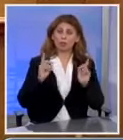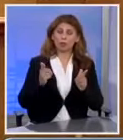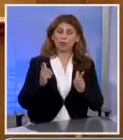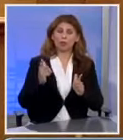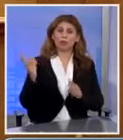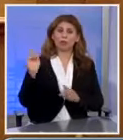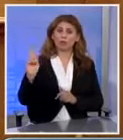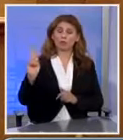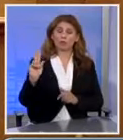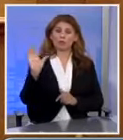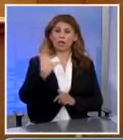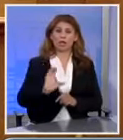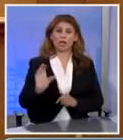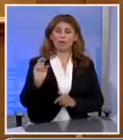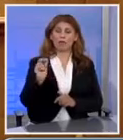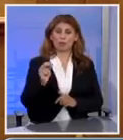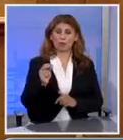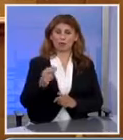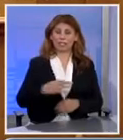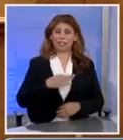υποψήφιος ευρωβουλευτής κ. Κυρανάκης,